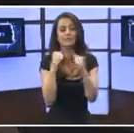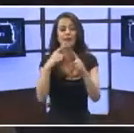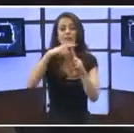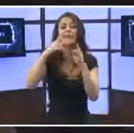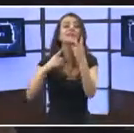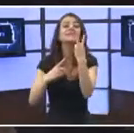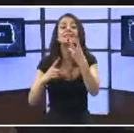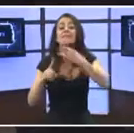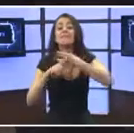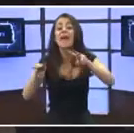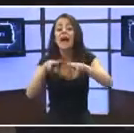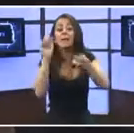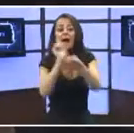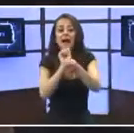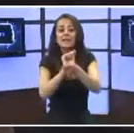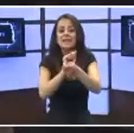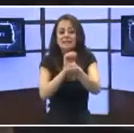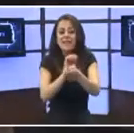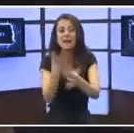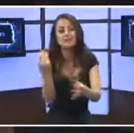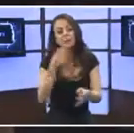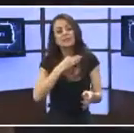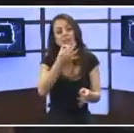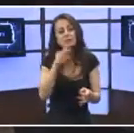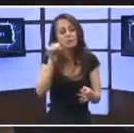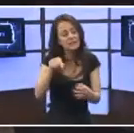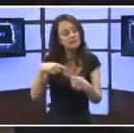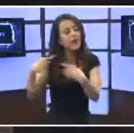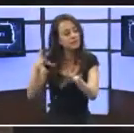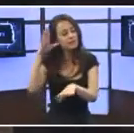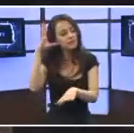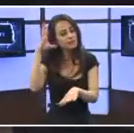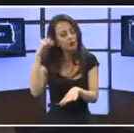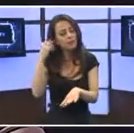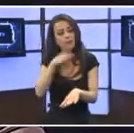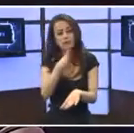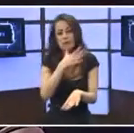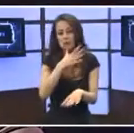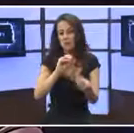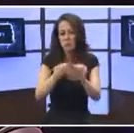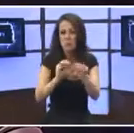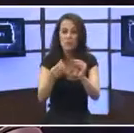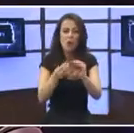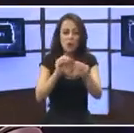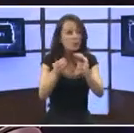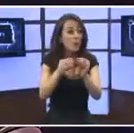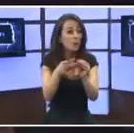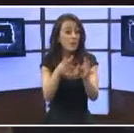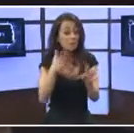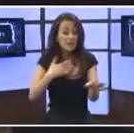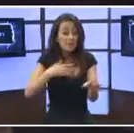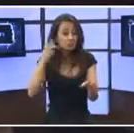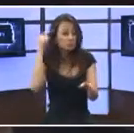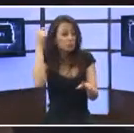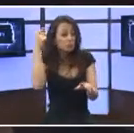Programımıza farkındalık. Kesinlikle. Biz farkındayız. Farkında renk olabilmek. Biz de beraber meselenin inşallah hepsi herkes bu, farkında musun olsun. Bana göre